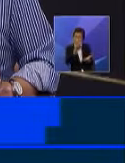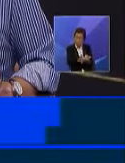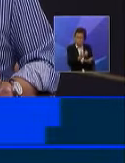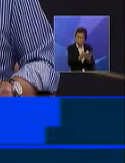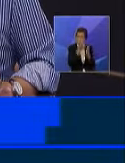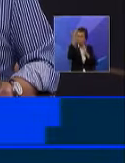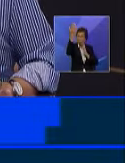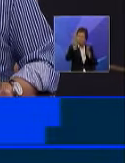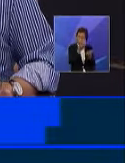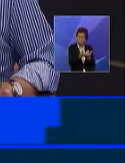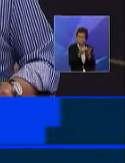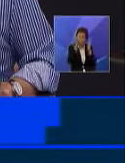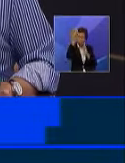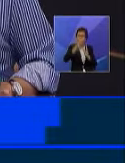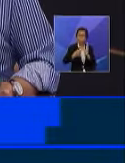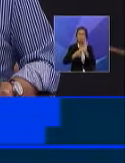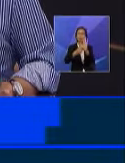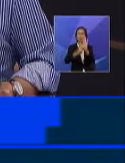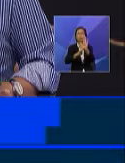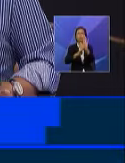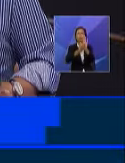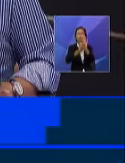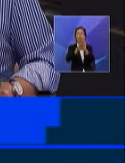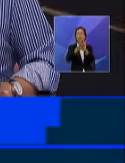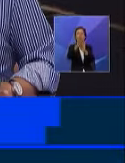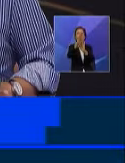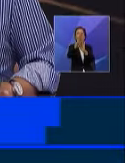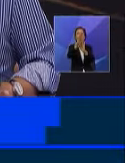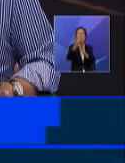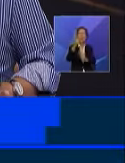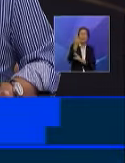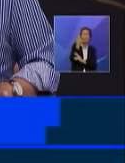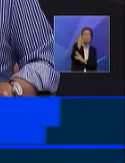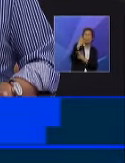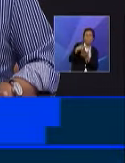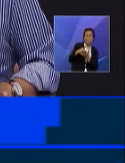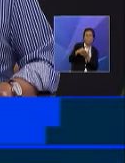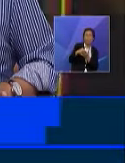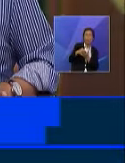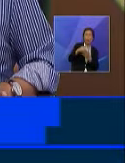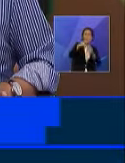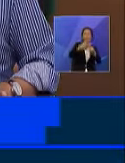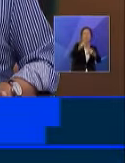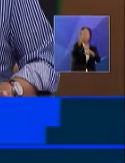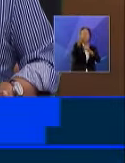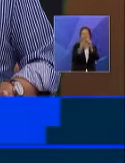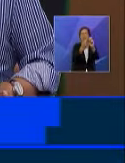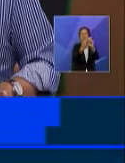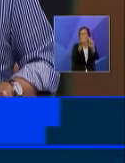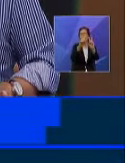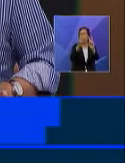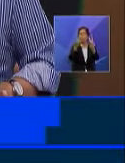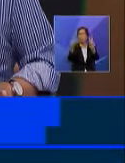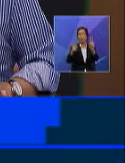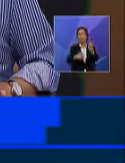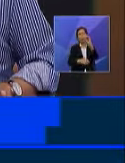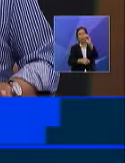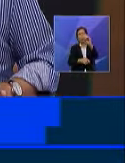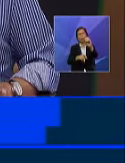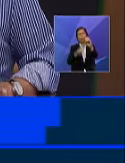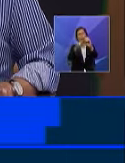petanda peningkatan ya yang latest terkini untuk suku pertama tahun ni sudah ada